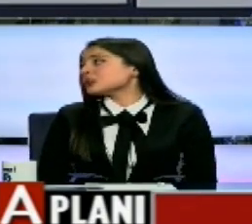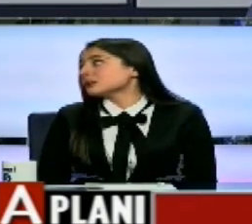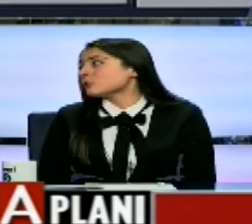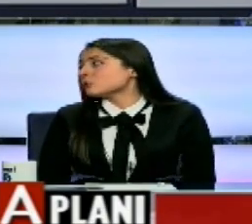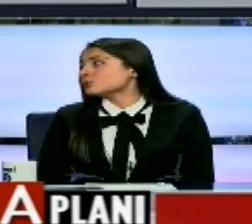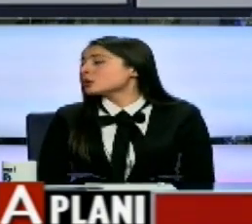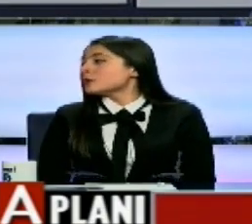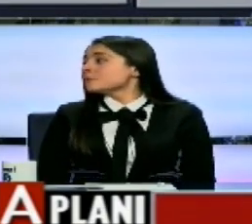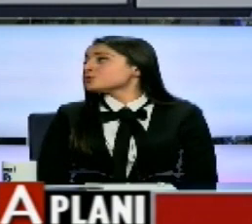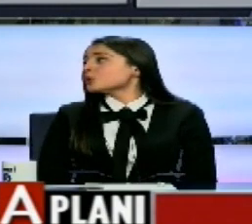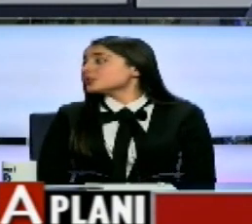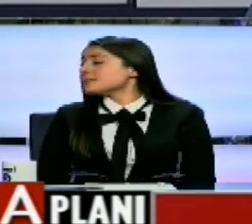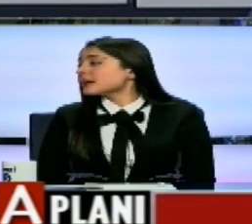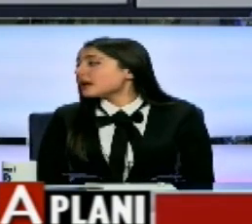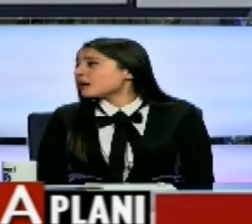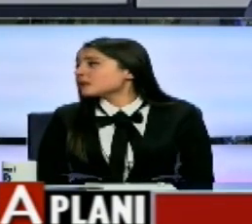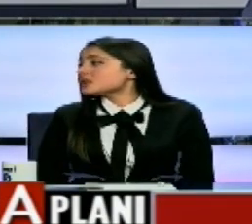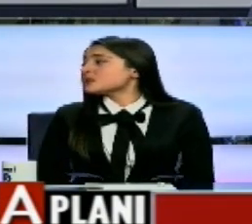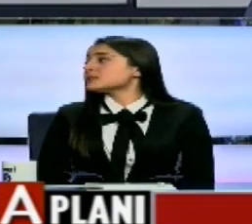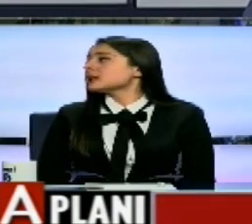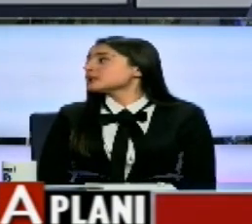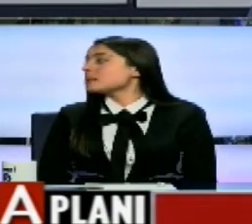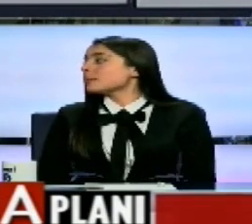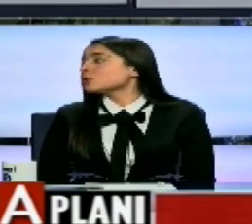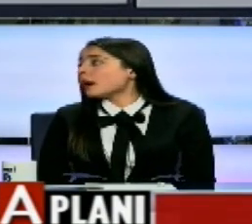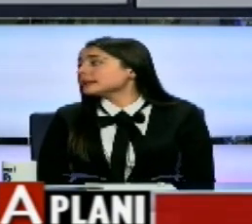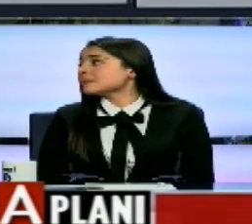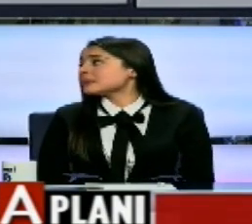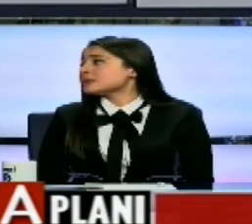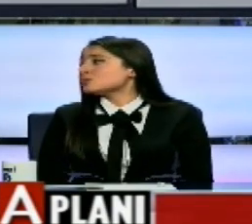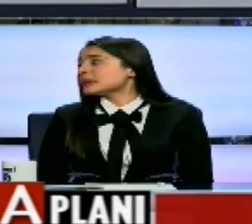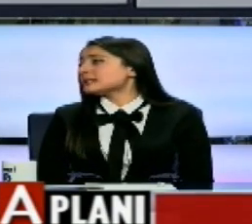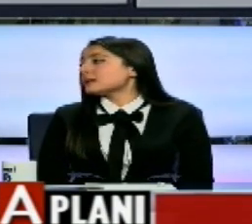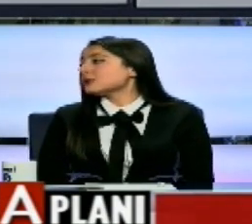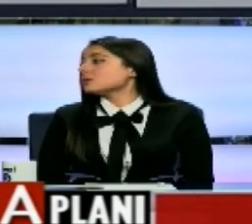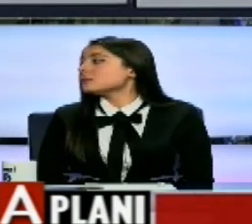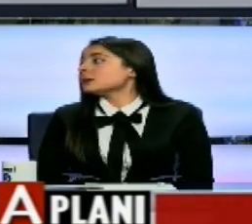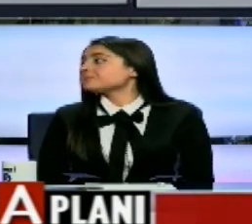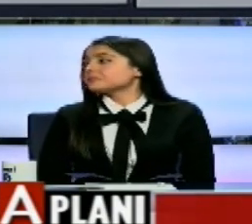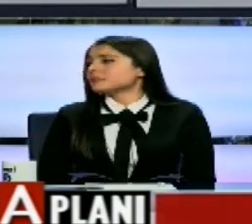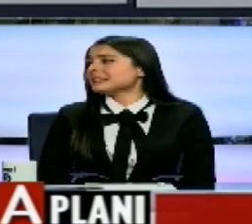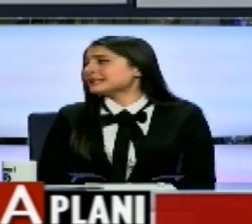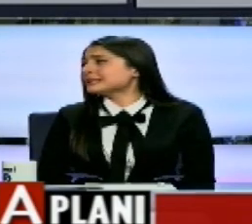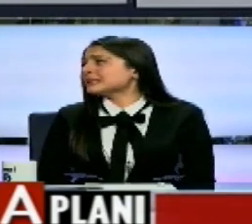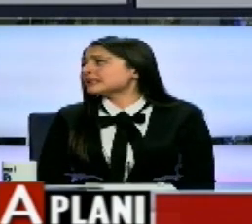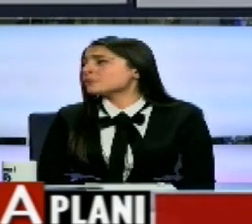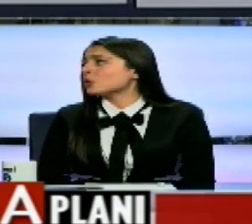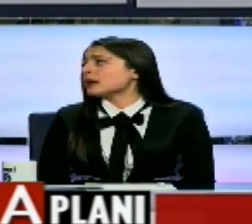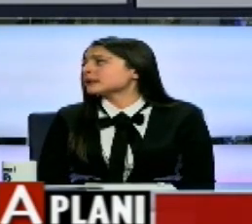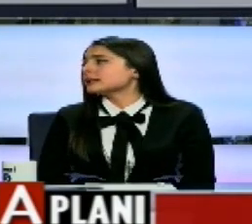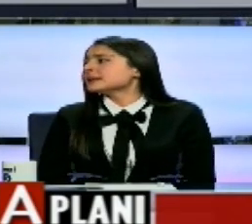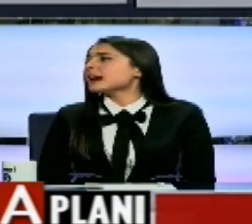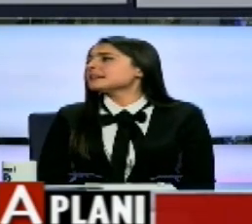hiç alamıyoruz. Çoğu işitme engelli arkadaşlarımız tamam günah kelimesini yüzeysel biliyorlar ama derinliğine